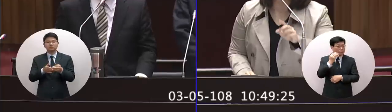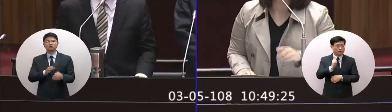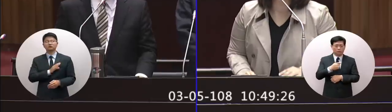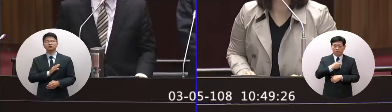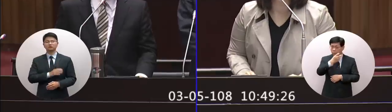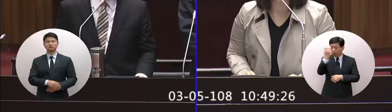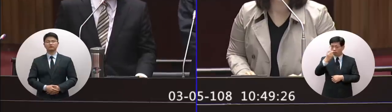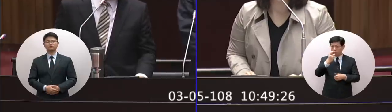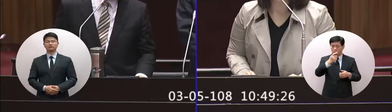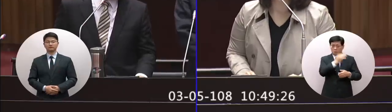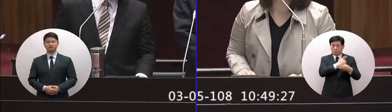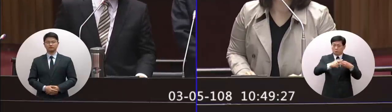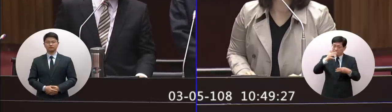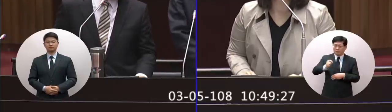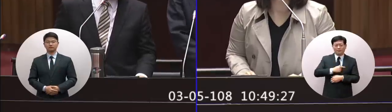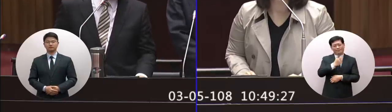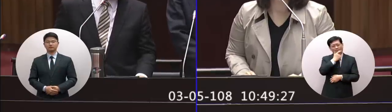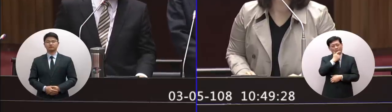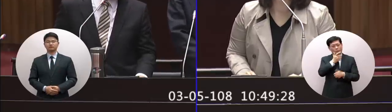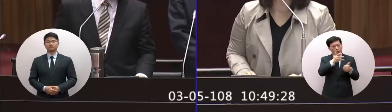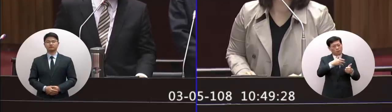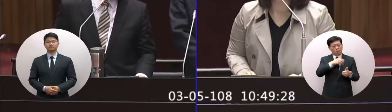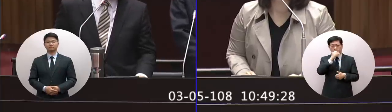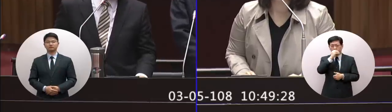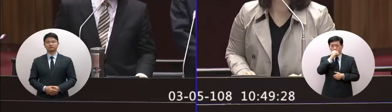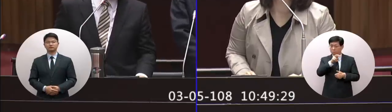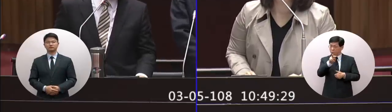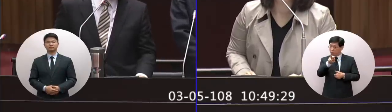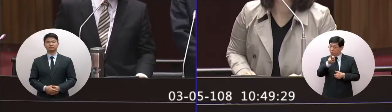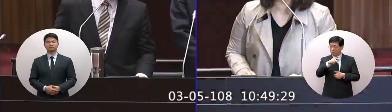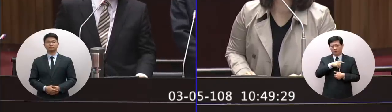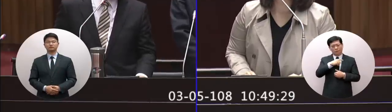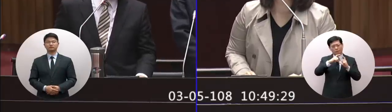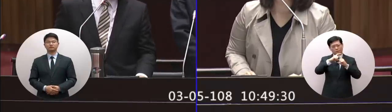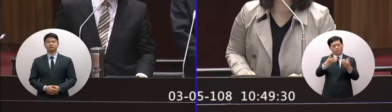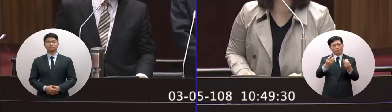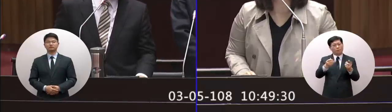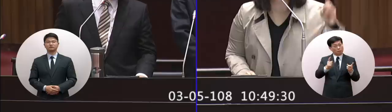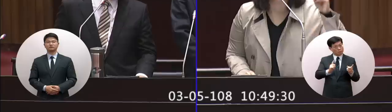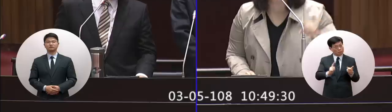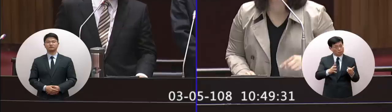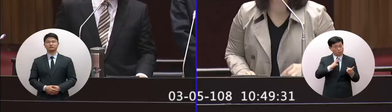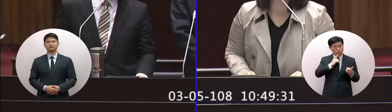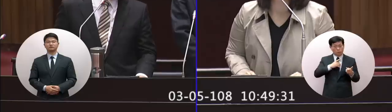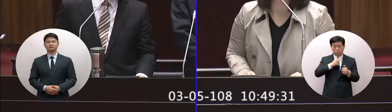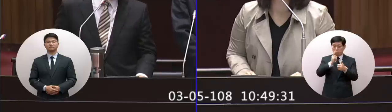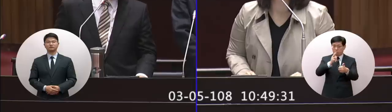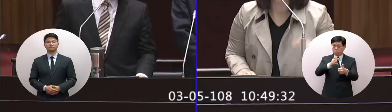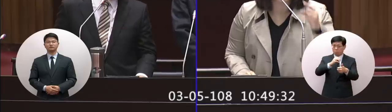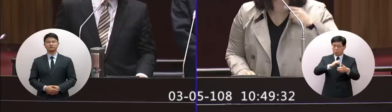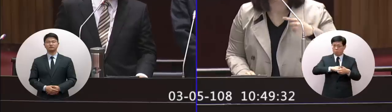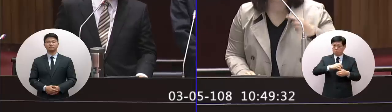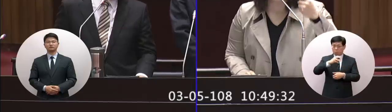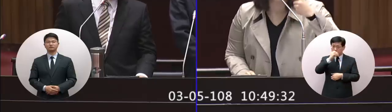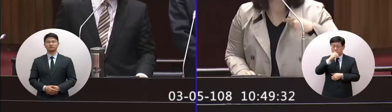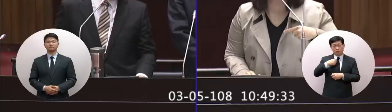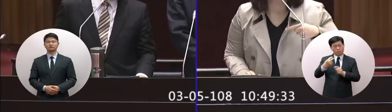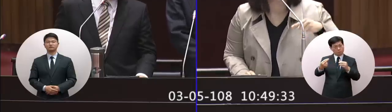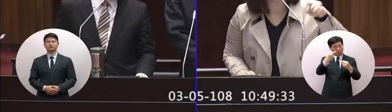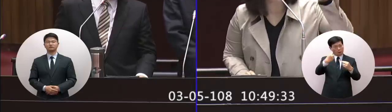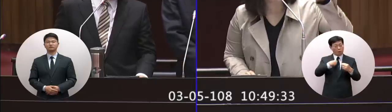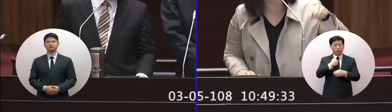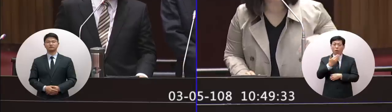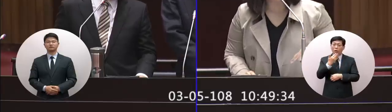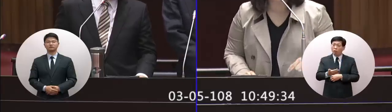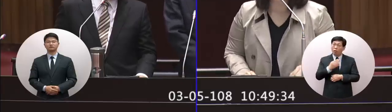我发现陈主委只会在旁边一直笑，我问他，他都看着你而避而不答。你是怎样？是上面有下指导棋，还是你现在看到我觉得我长